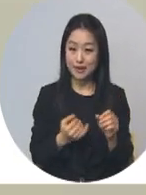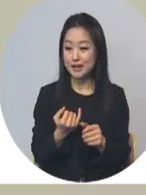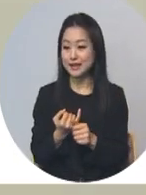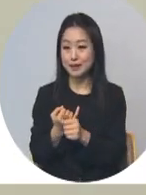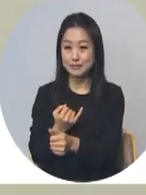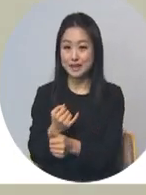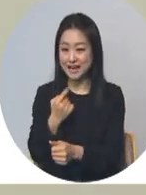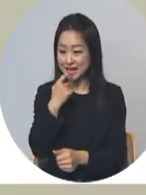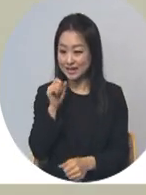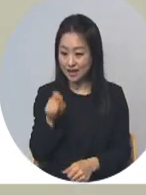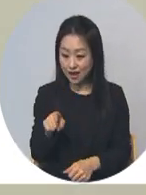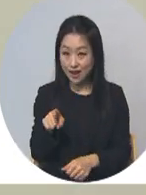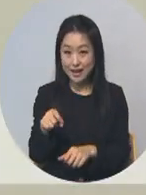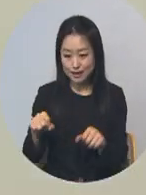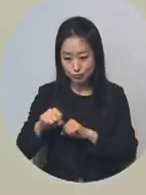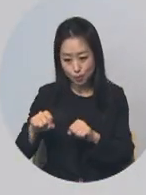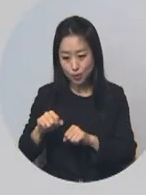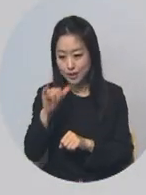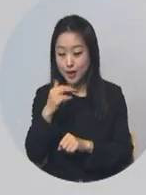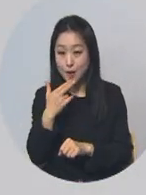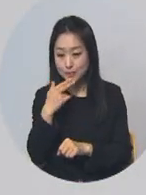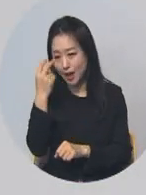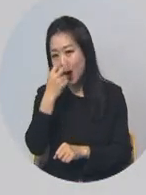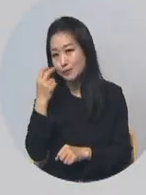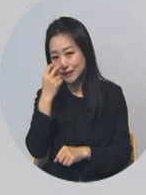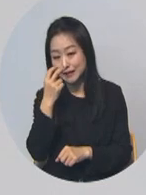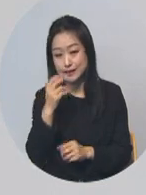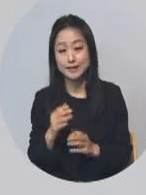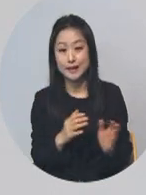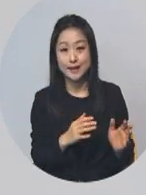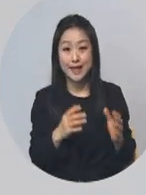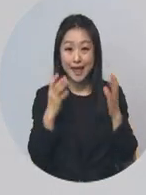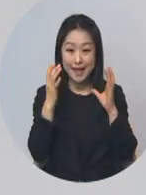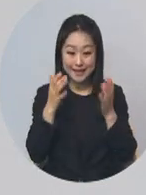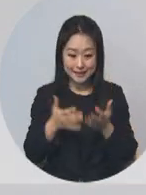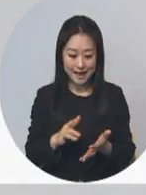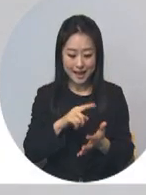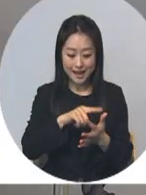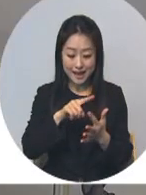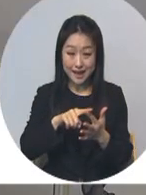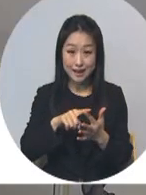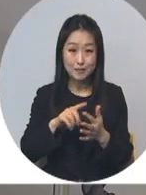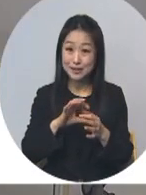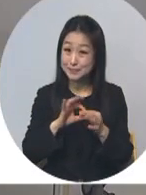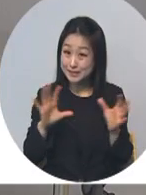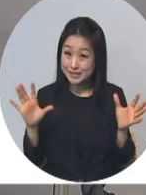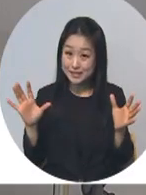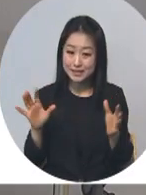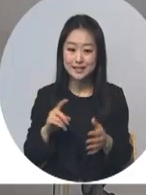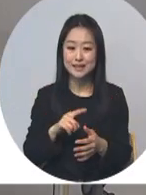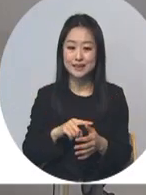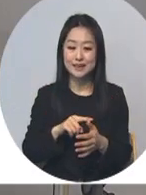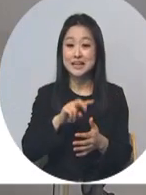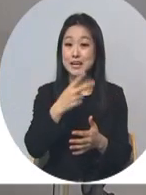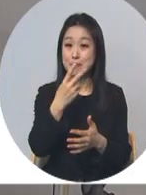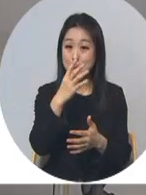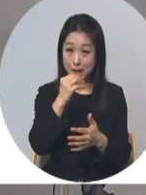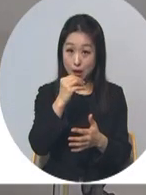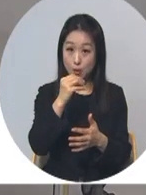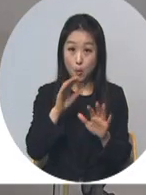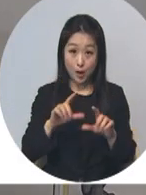검사 비용 5만 원을 지원합니다 출생 순위에 관계없이 일괄적으로 200만 원을 지급하던 첫만남 이용권은